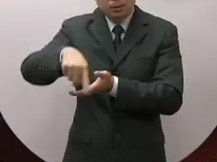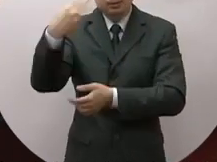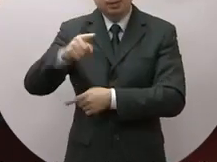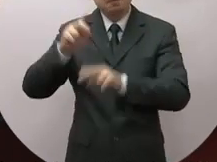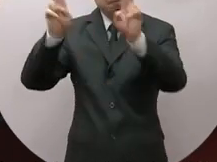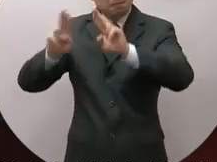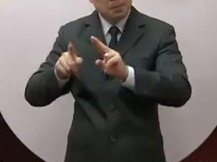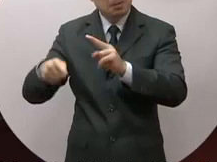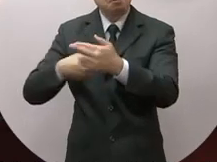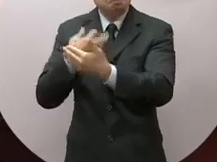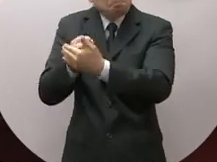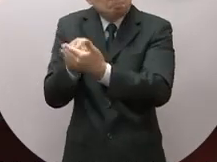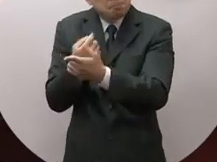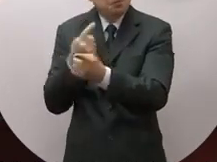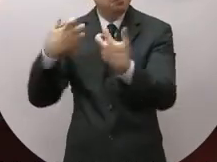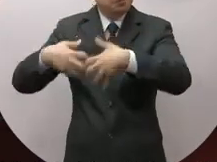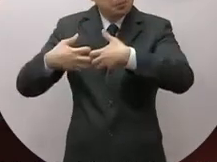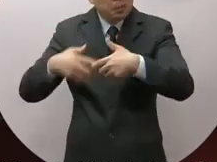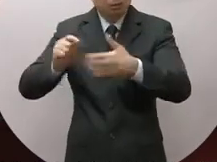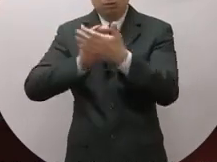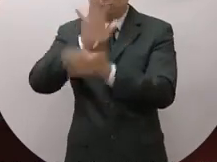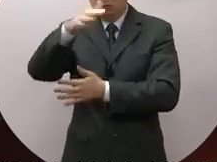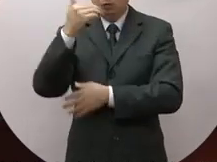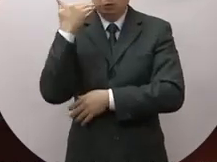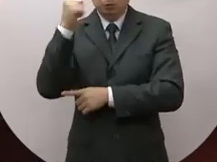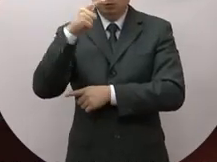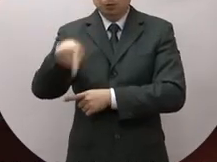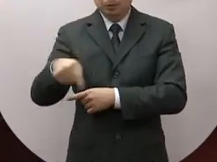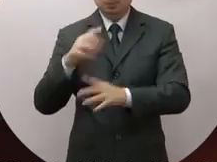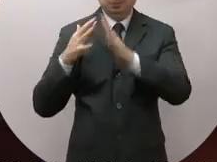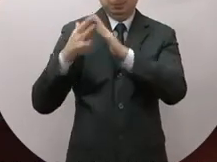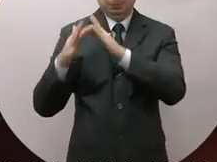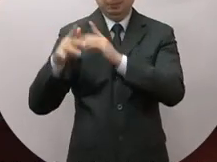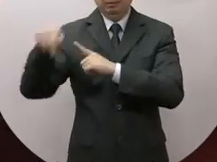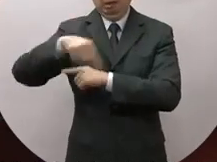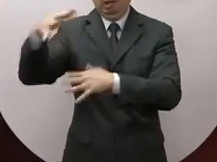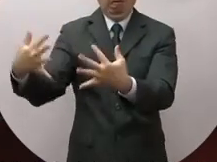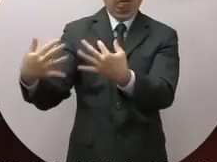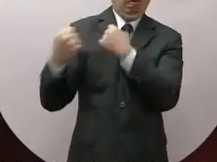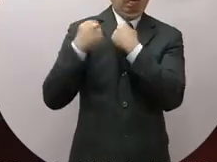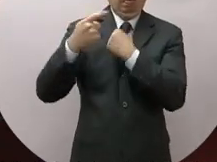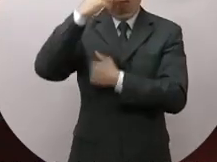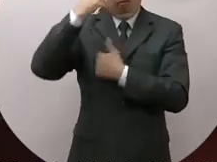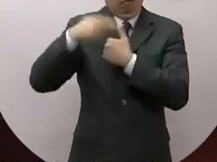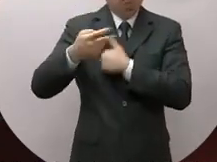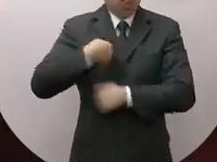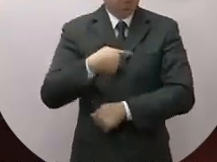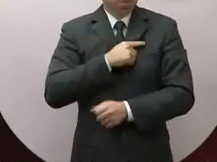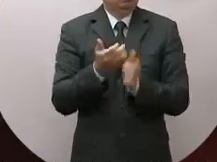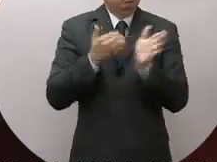国家要赶快为未来可能潜在的战争风险，为我们自己做好全民防卫的准备。